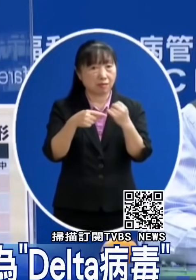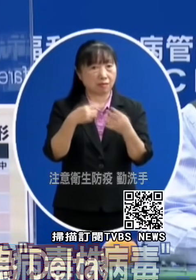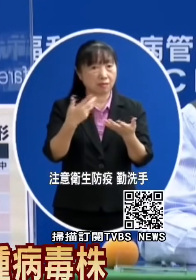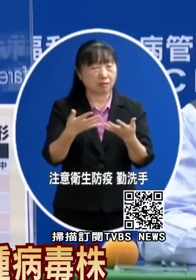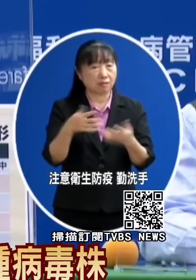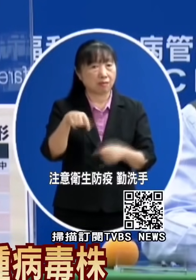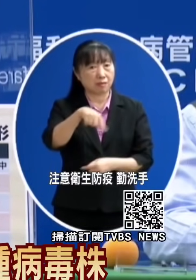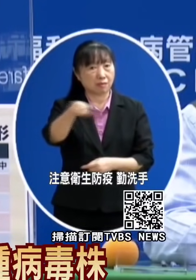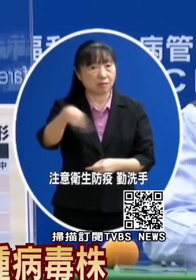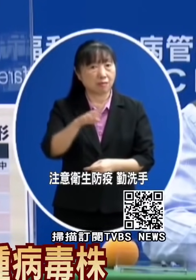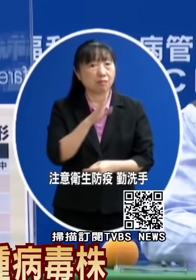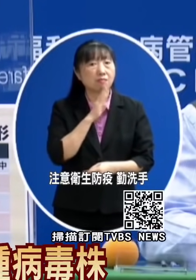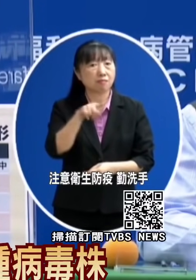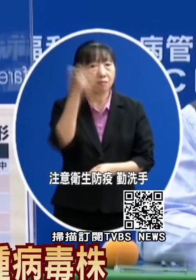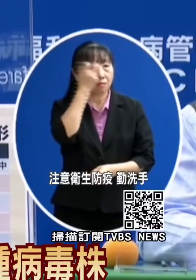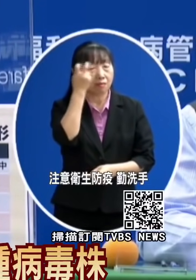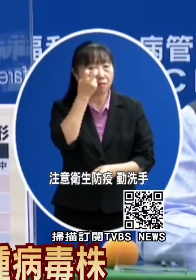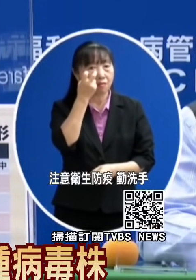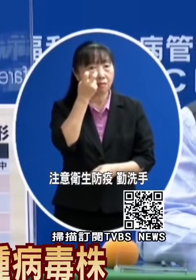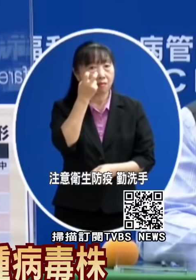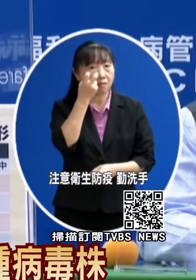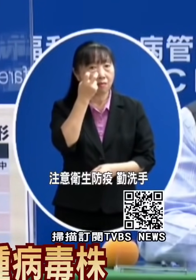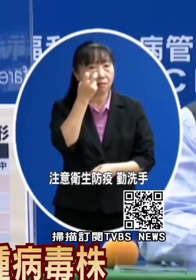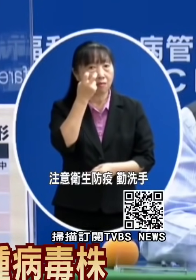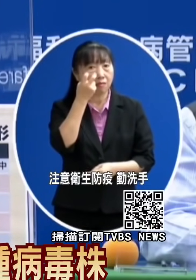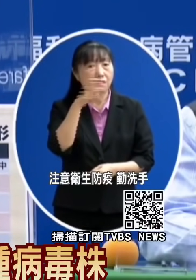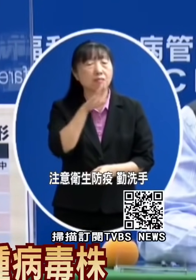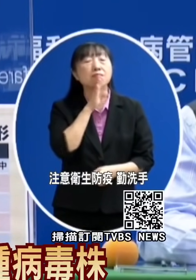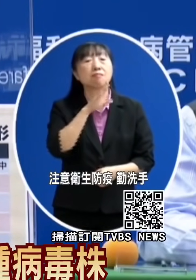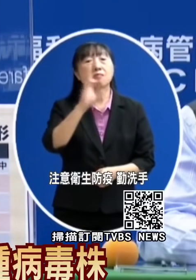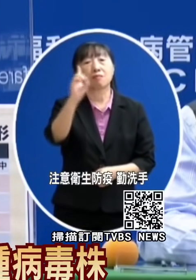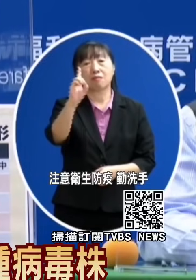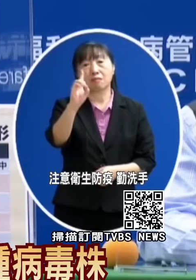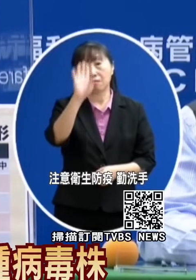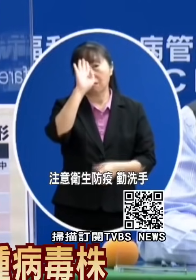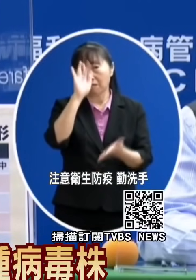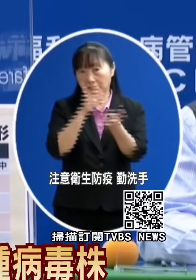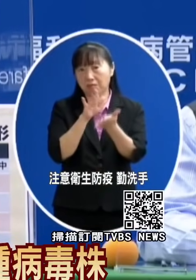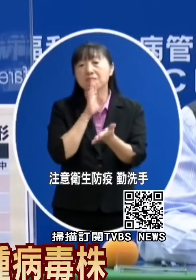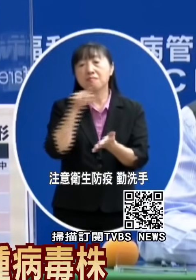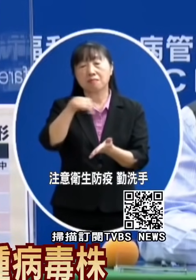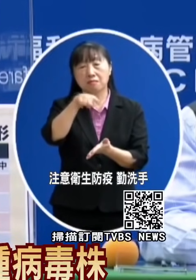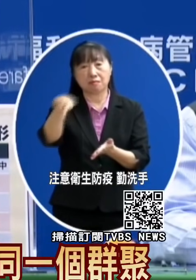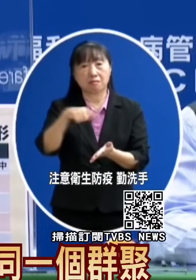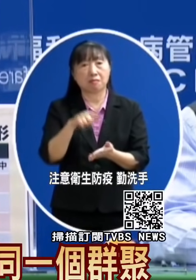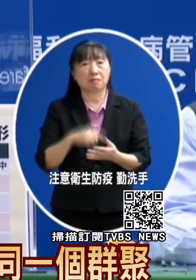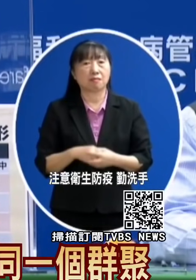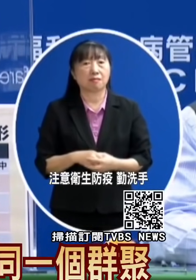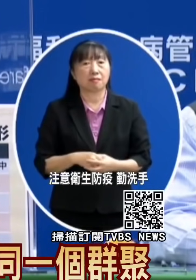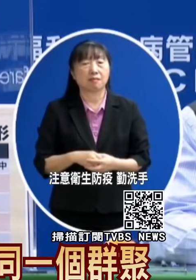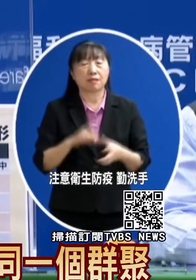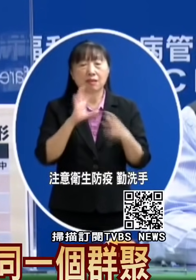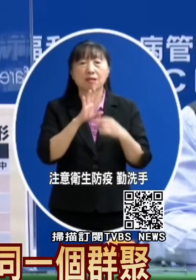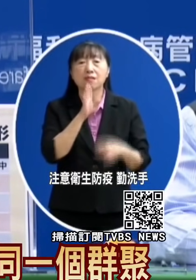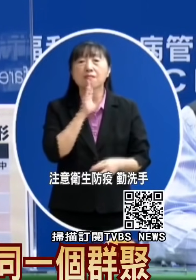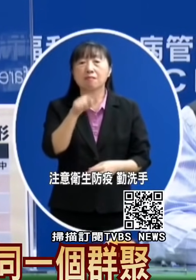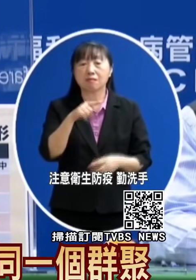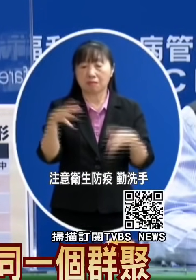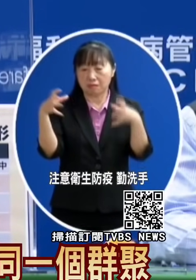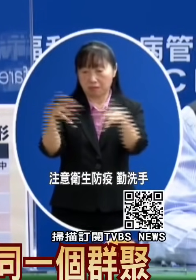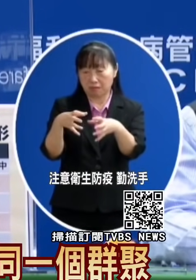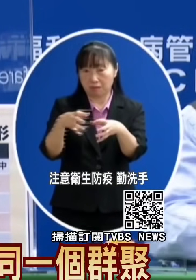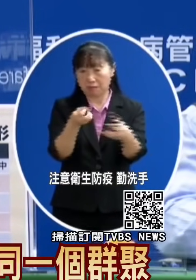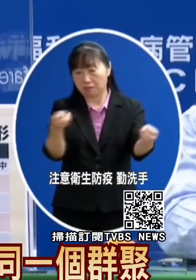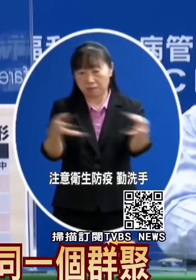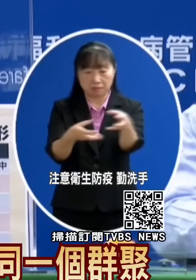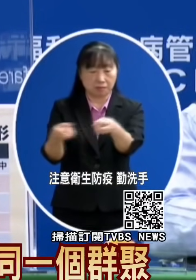有验的这有验的都是哈 Delta 的哈的那个病毒株哈，所以应该是这一个群聚哈，